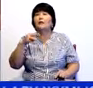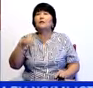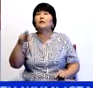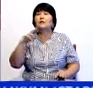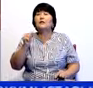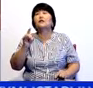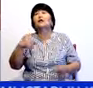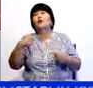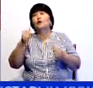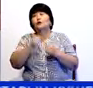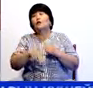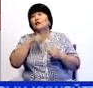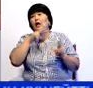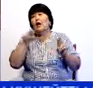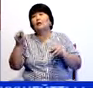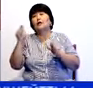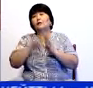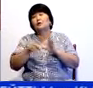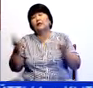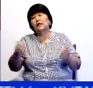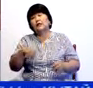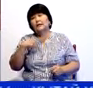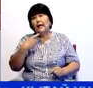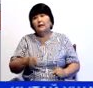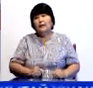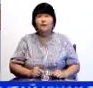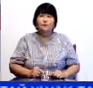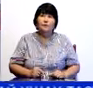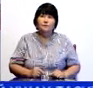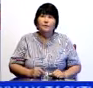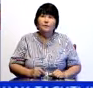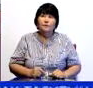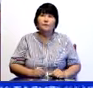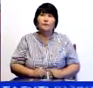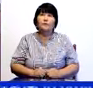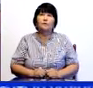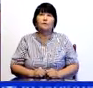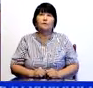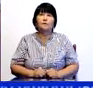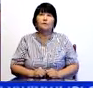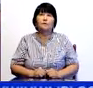жай-күйін күнделікті қадағалап тұру керектігі айтылды. Әкім Жолтаев, Сырым Өтегенов, Тархан Тоқсейіт, Қызылорда телеарнасы.